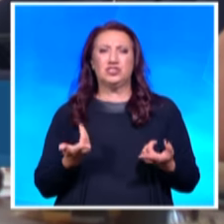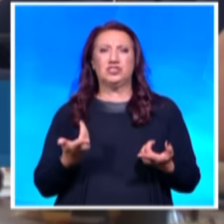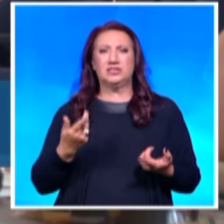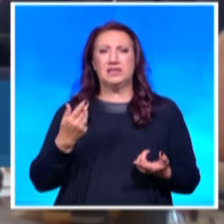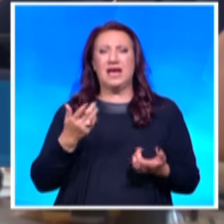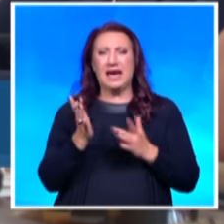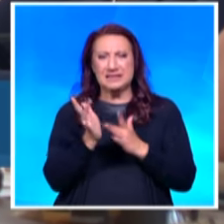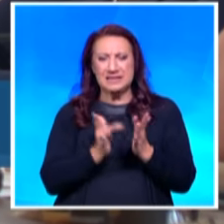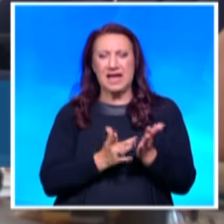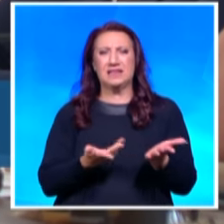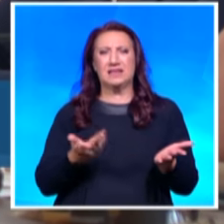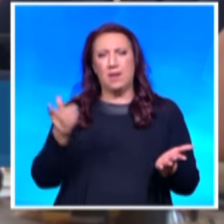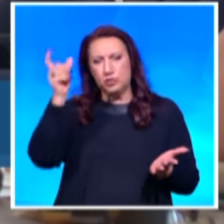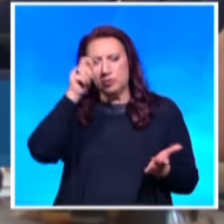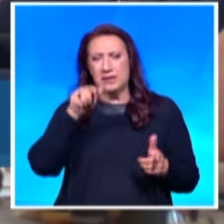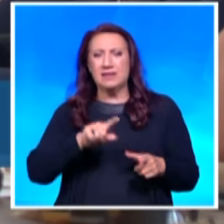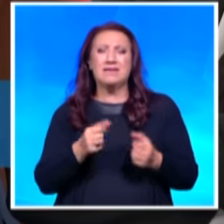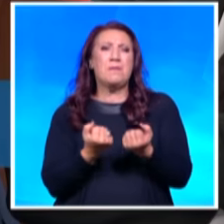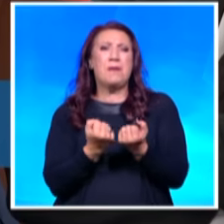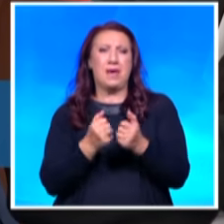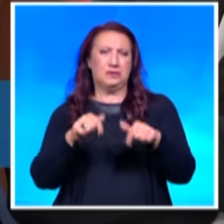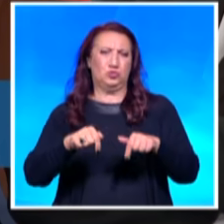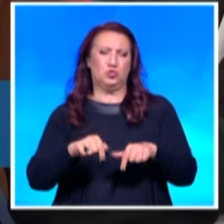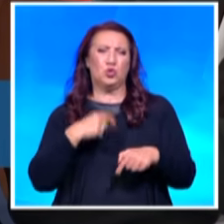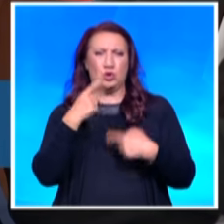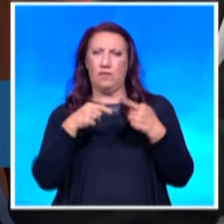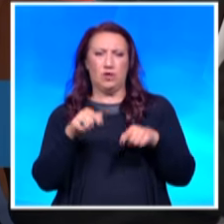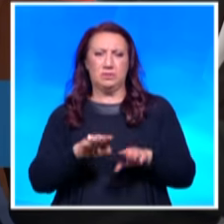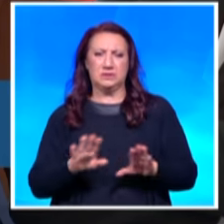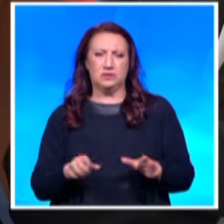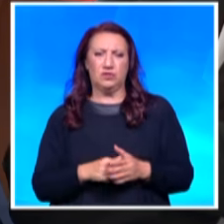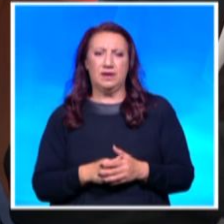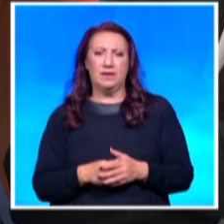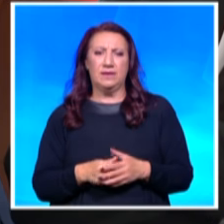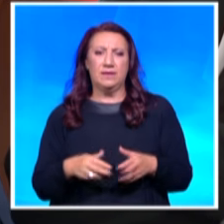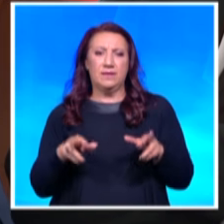тази ужасна житейска ситуация. Надявам се да спрем с